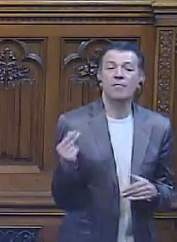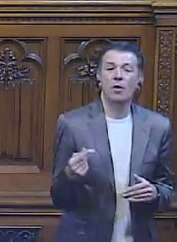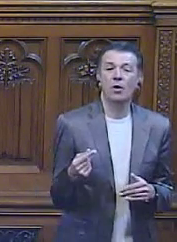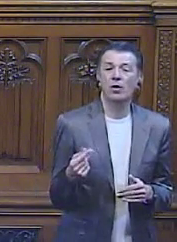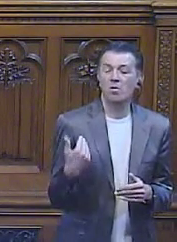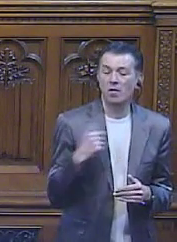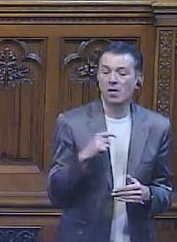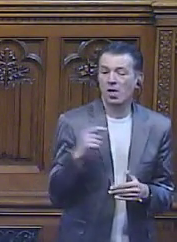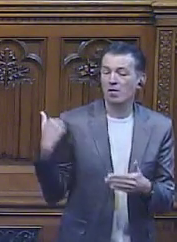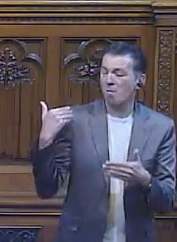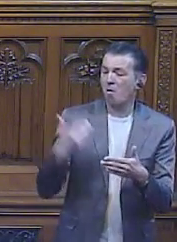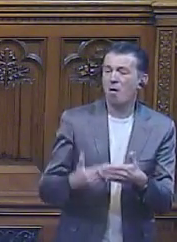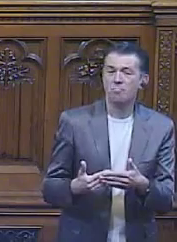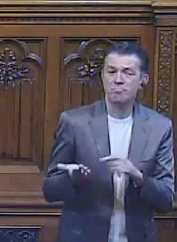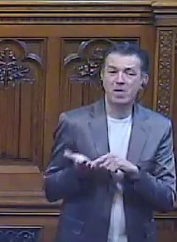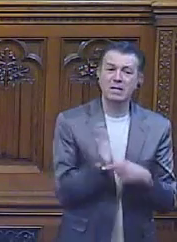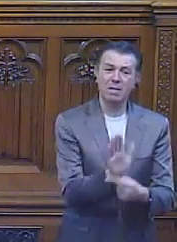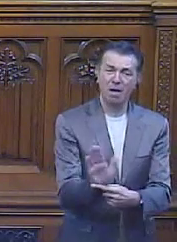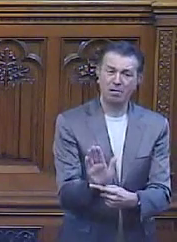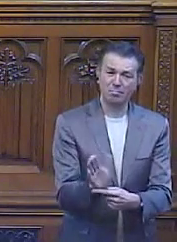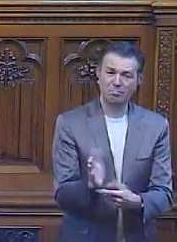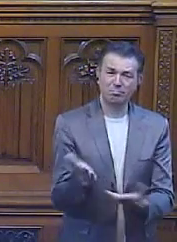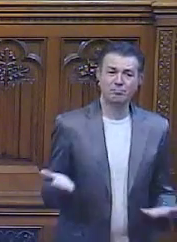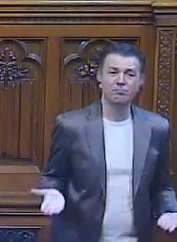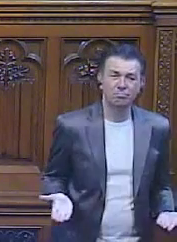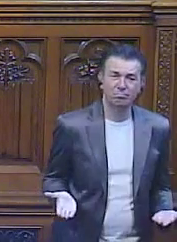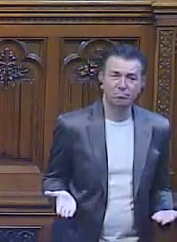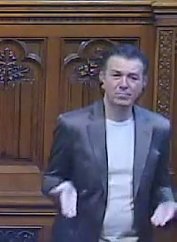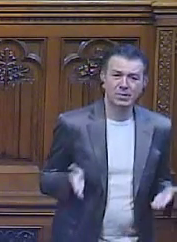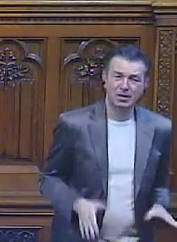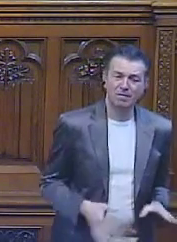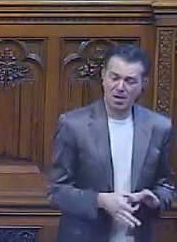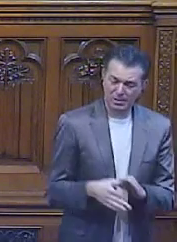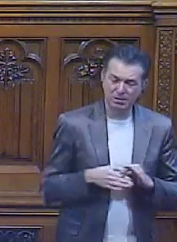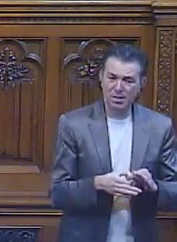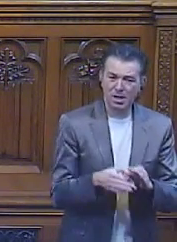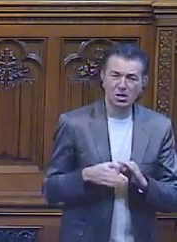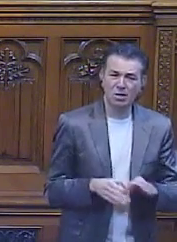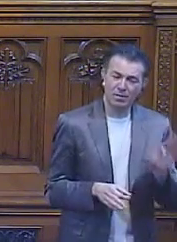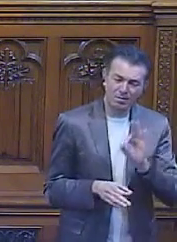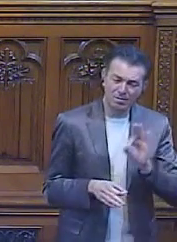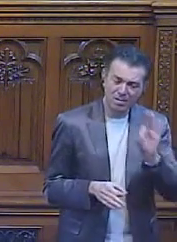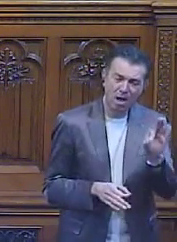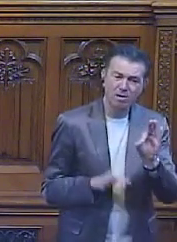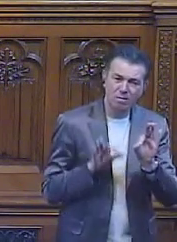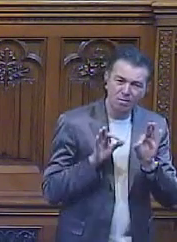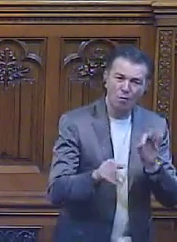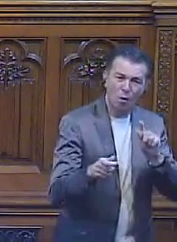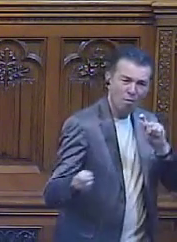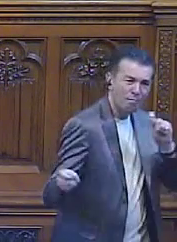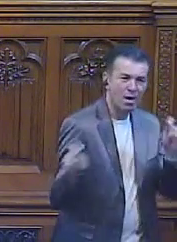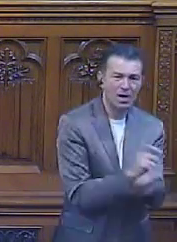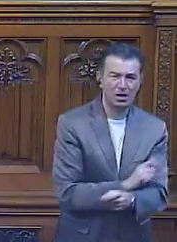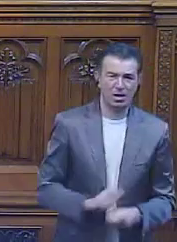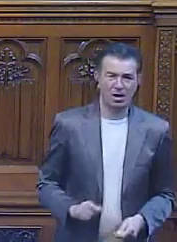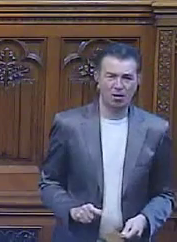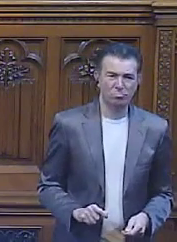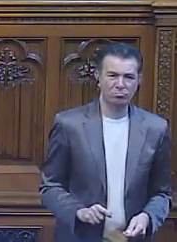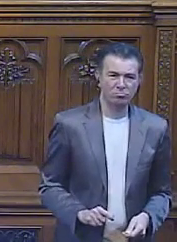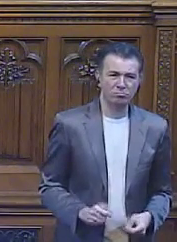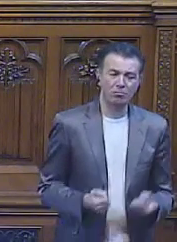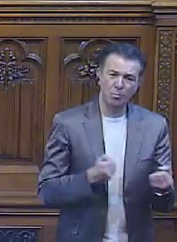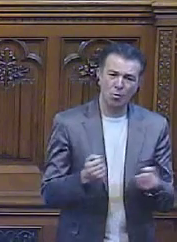den letzten Wochen vorgemacht. Sie hat das Signal gesetzt für eine Veränderung. Sie hat die Hand